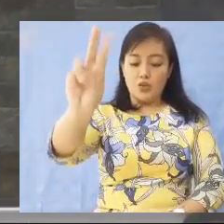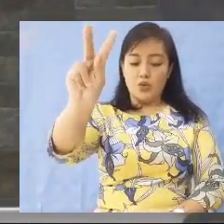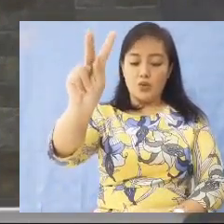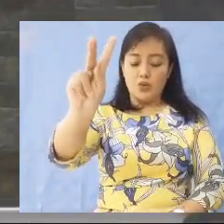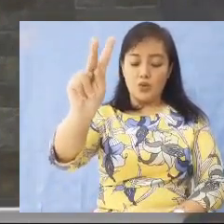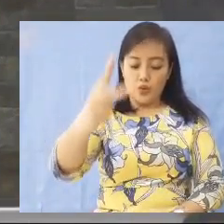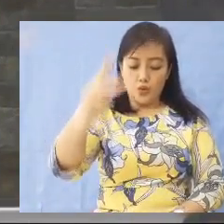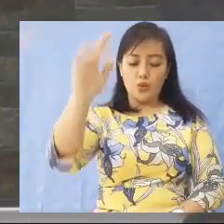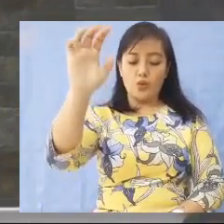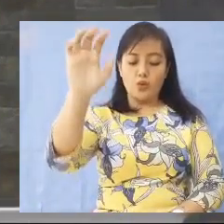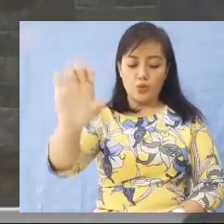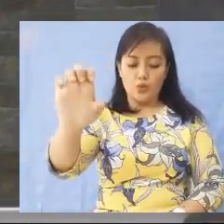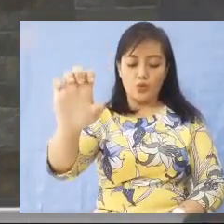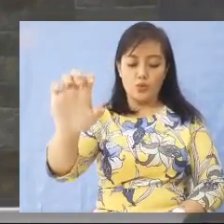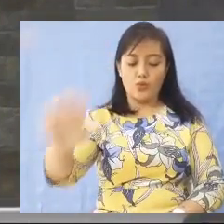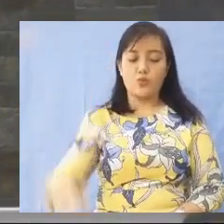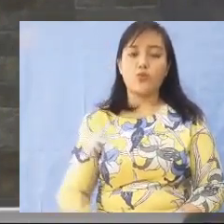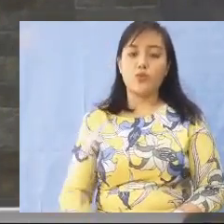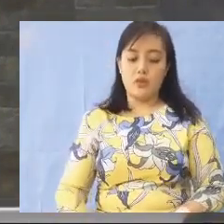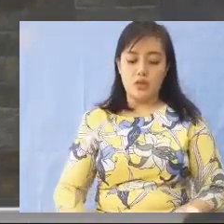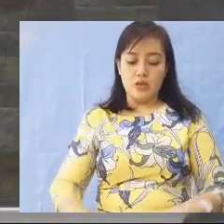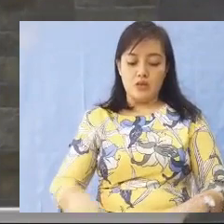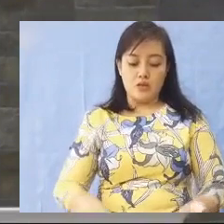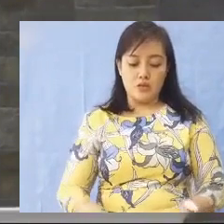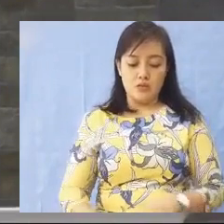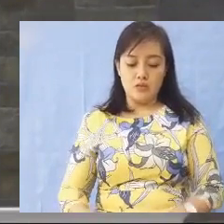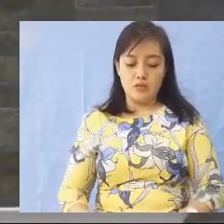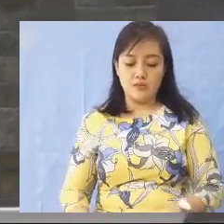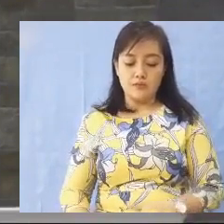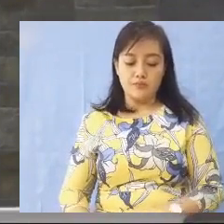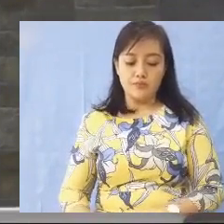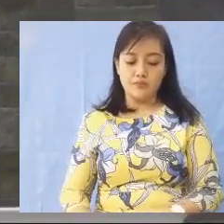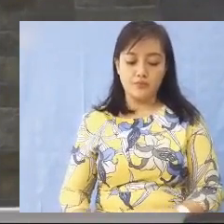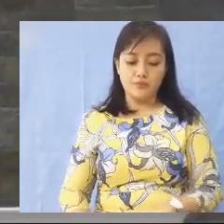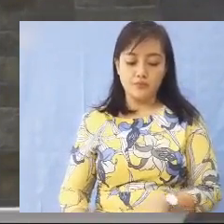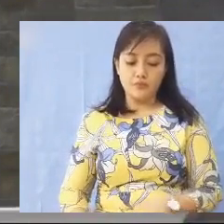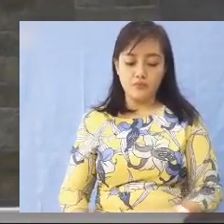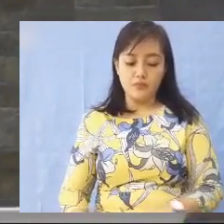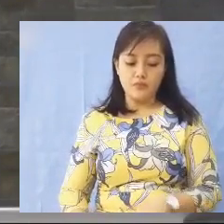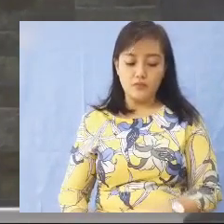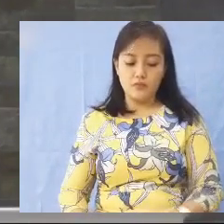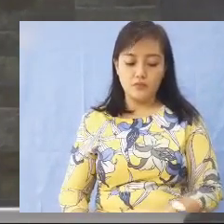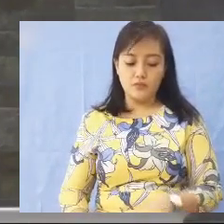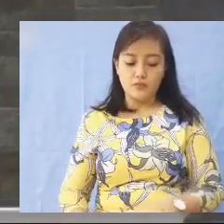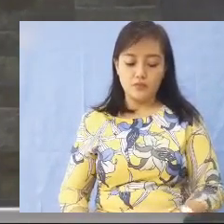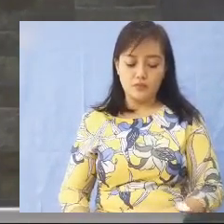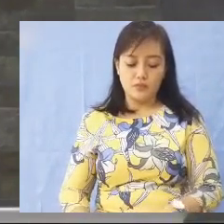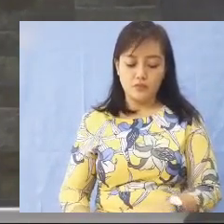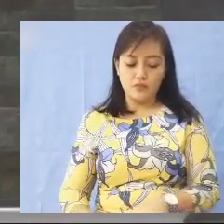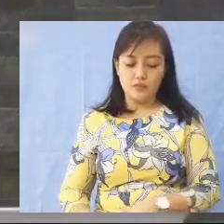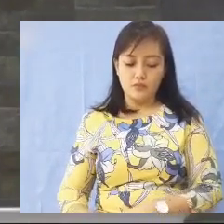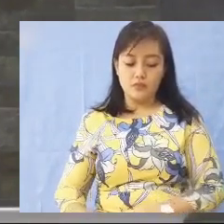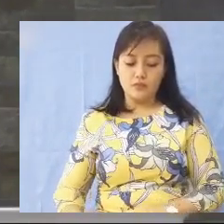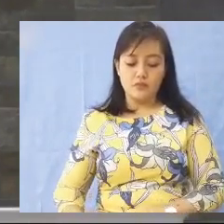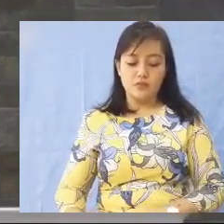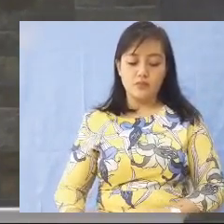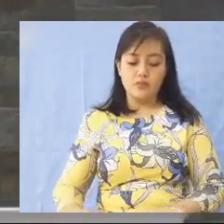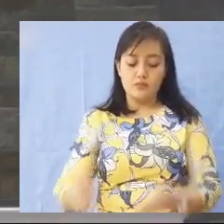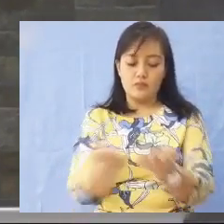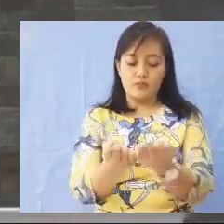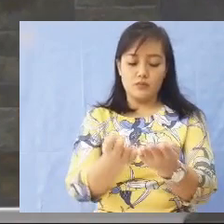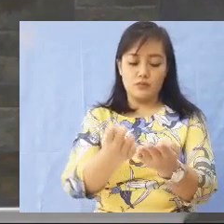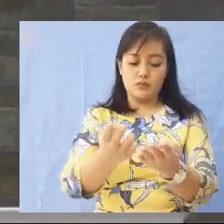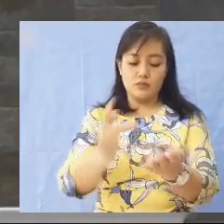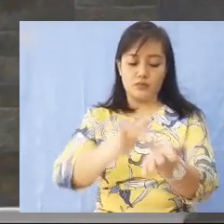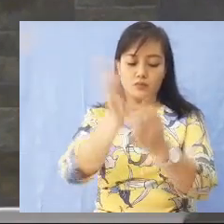Luke chapter 12. Just to justify, ito pong trabaho na ito ng banal na espiritu as a symbol of water and a promise. In Luke